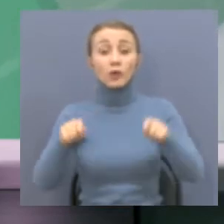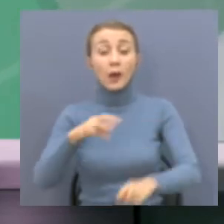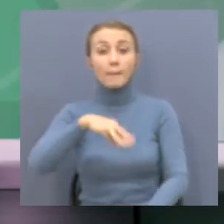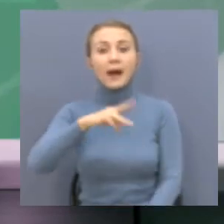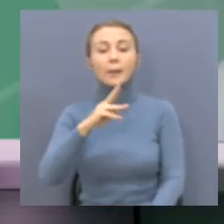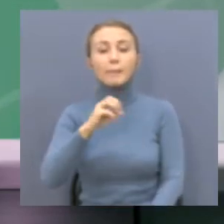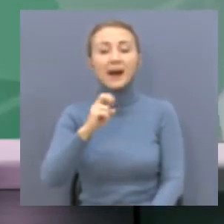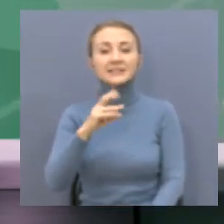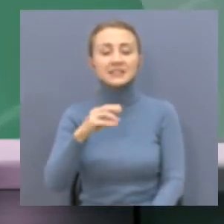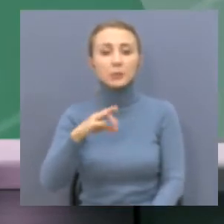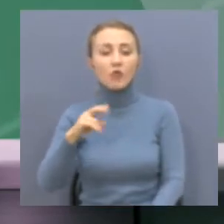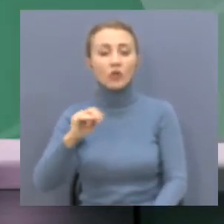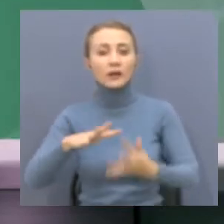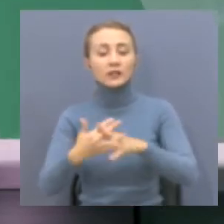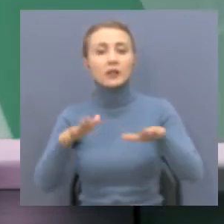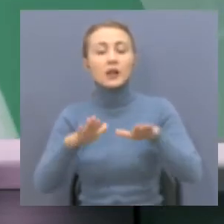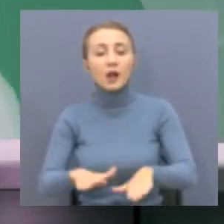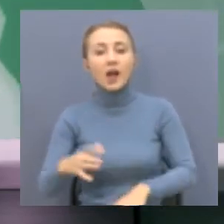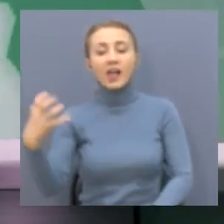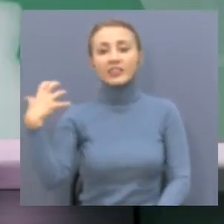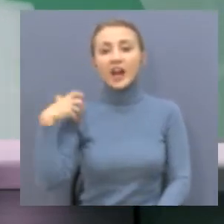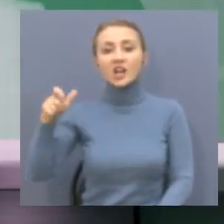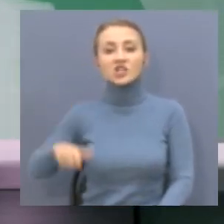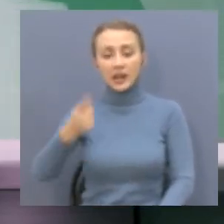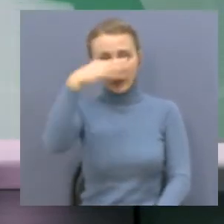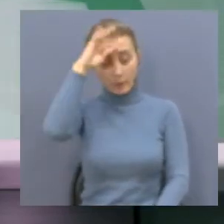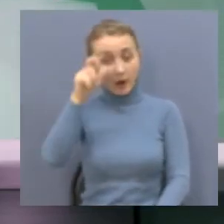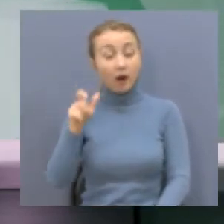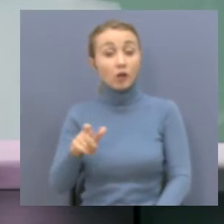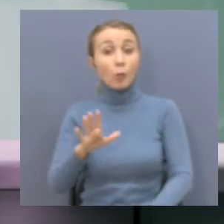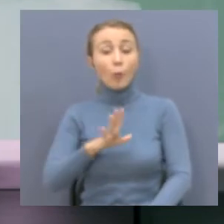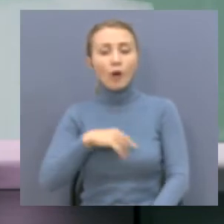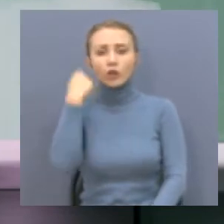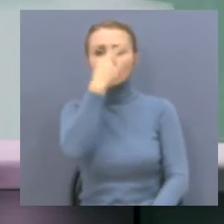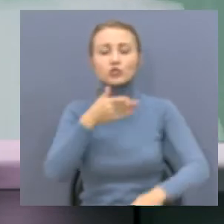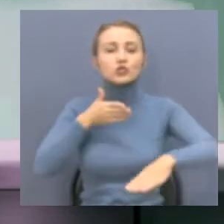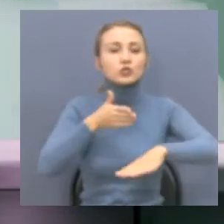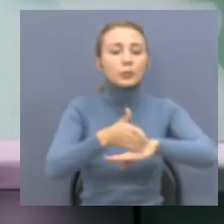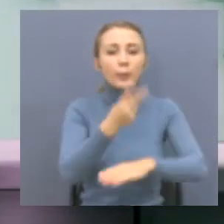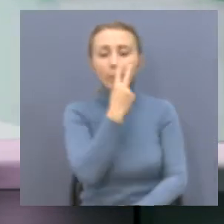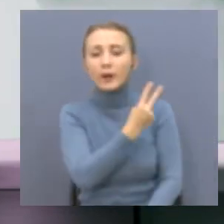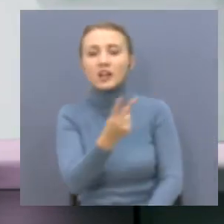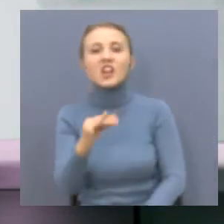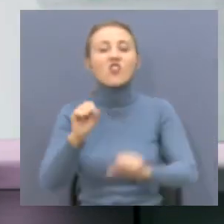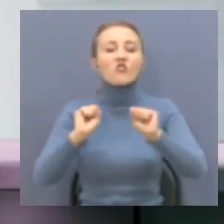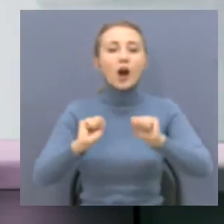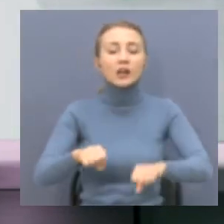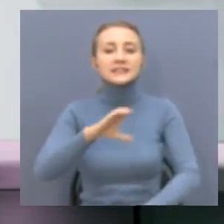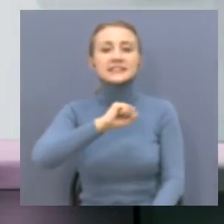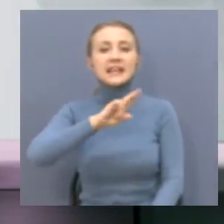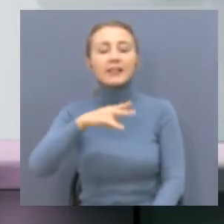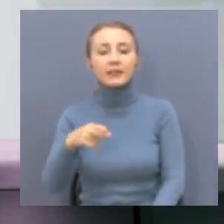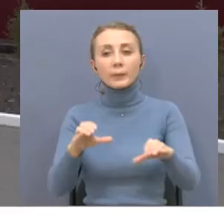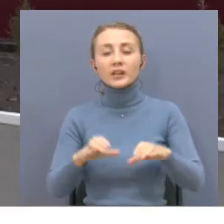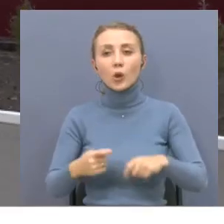полиция департаментінің бастығы Арманбек Баймурзин Сандықтау мен Атбасар аудандарындағы бөлімшелердің техникалық базасымен танысып, мүмкіндіктерін